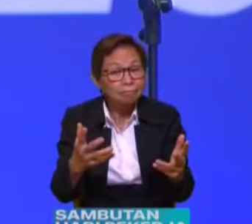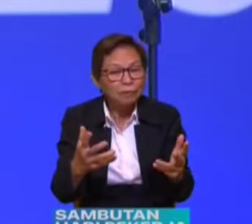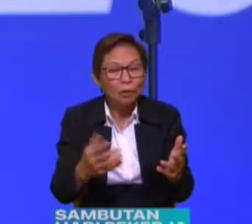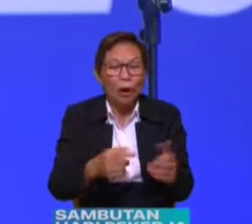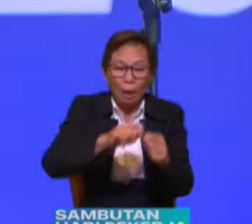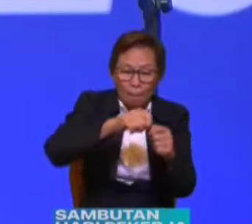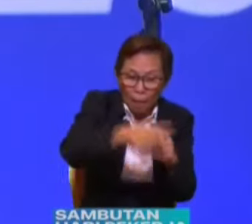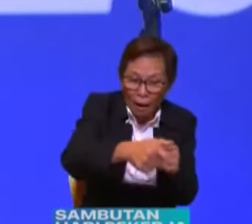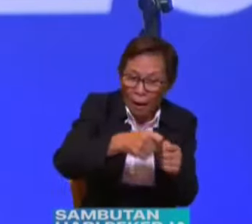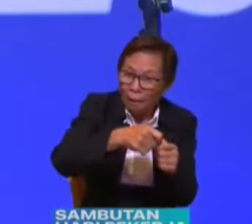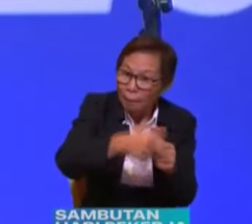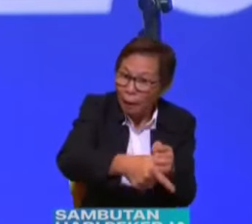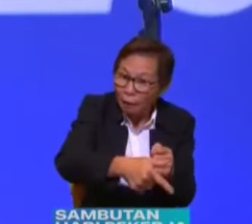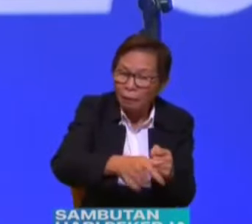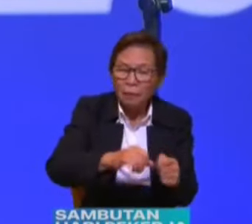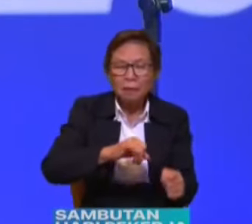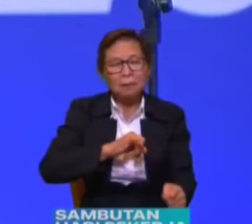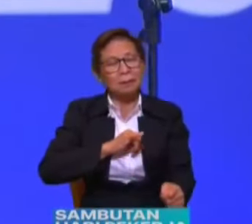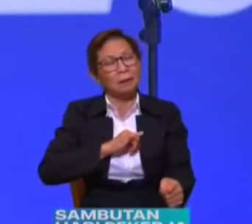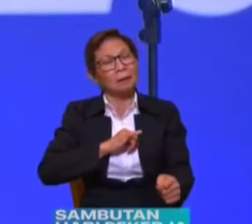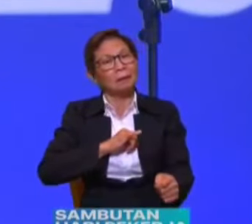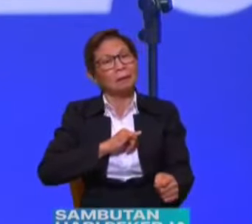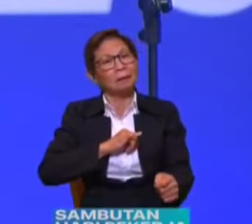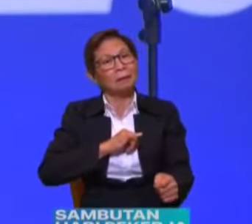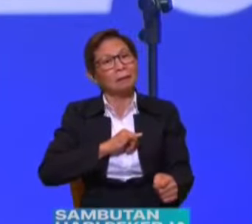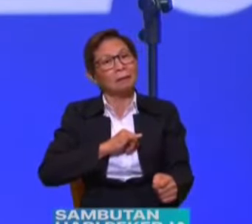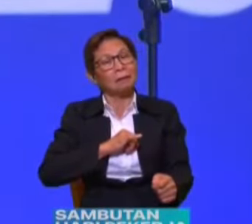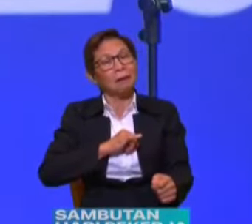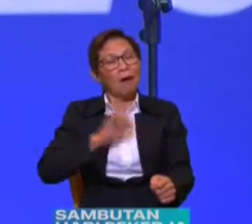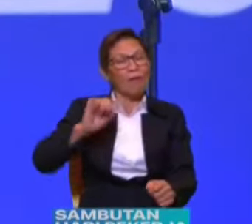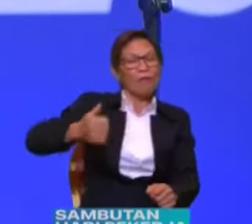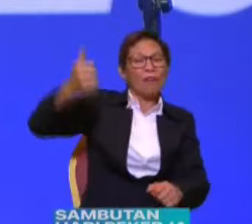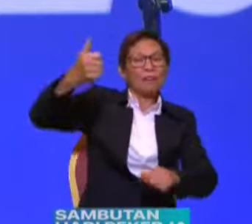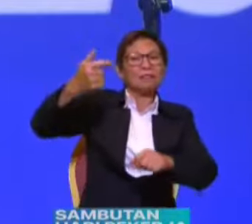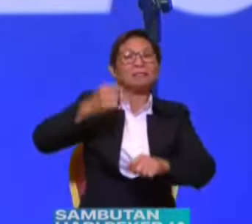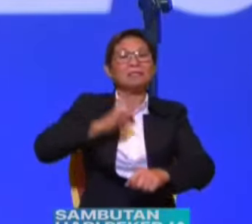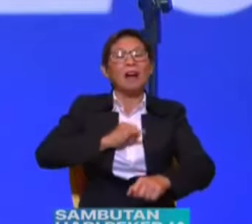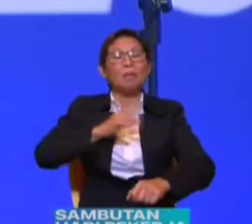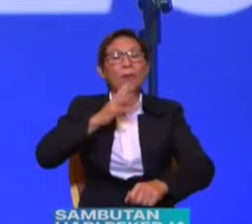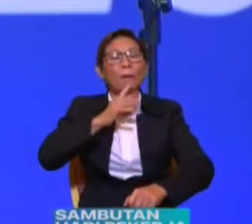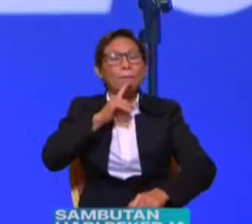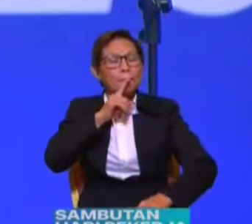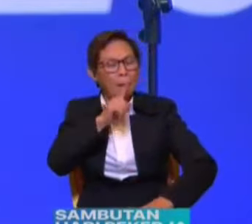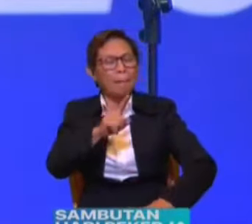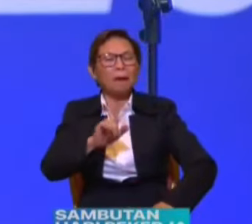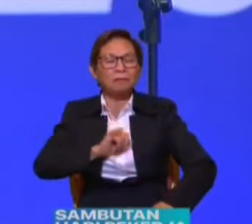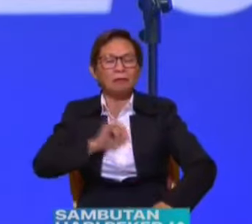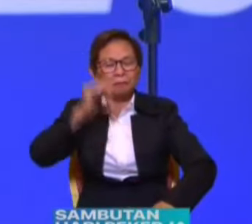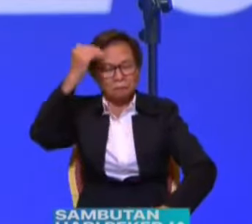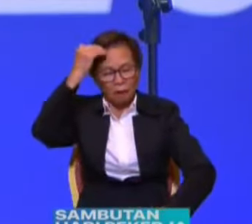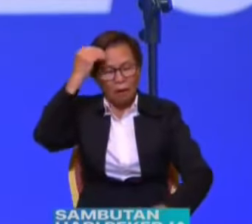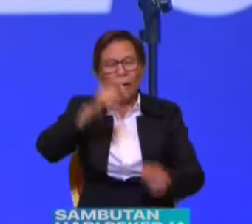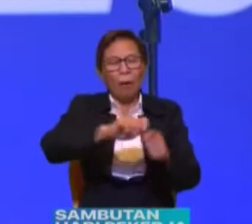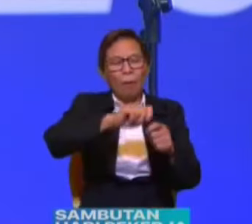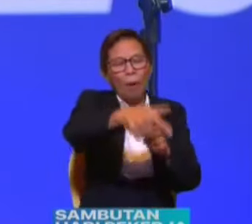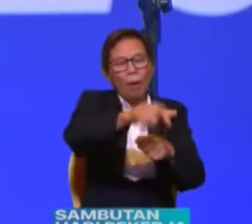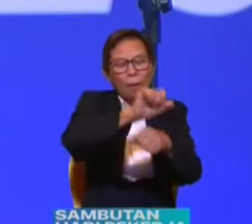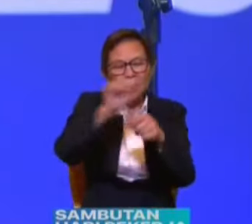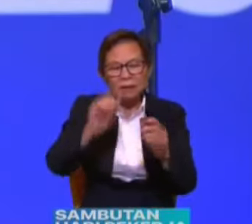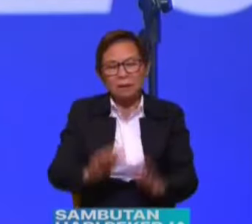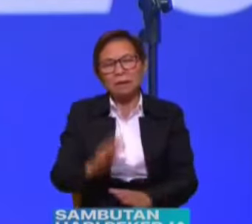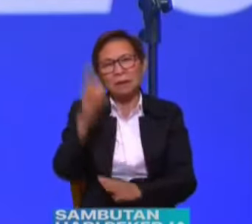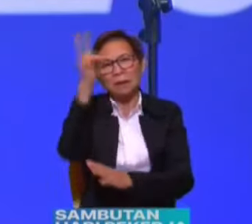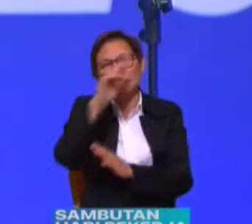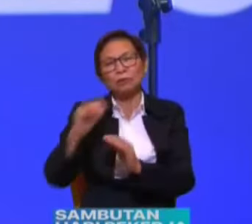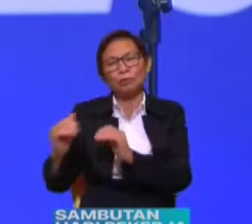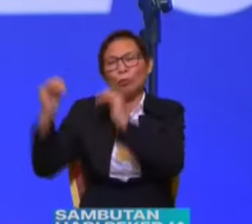upahnya. Ya, saya di antara perkara yang pertama yang saya sebut, memang saya tahu upah penjawat awam terutama